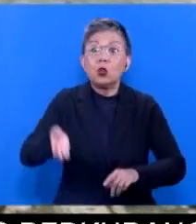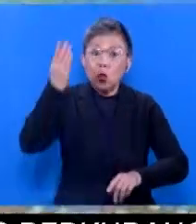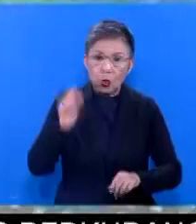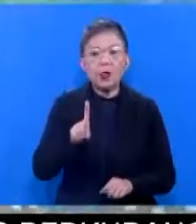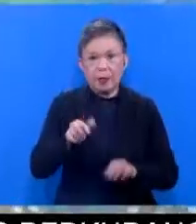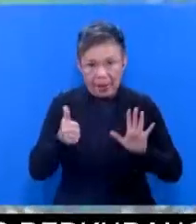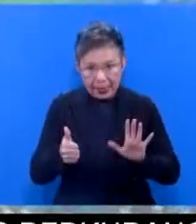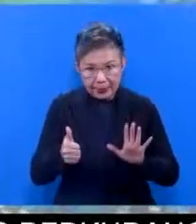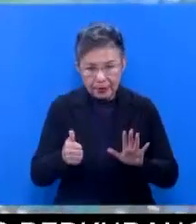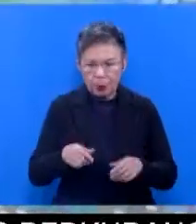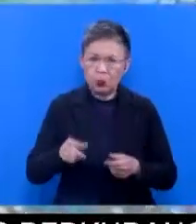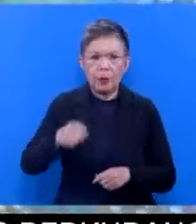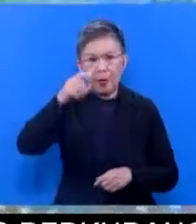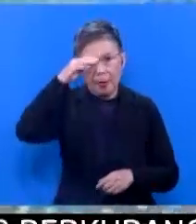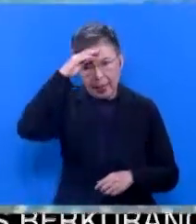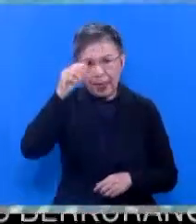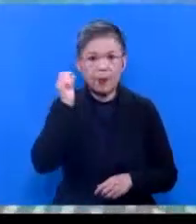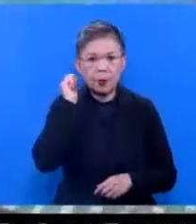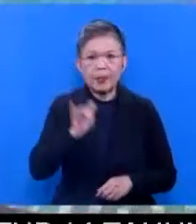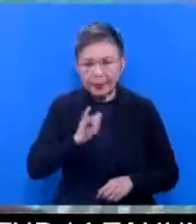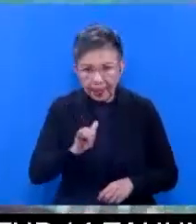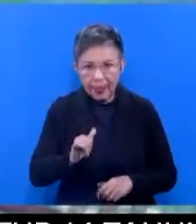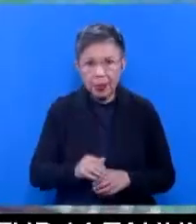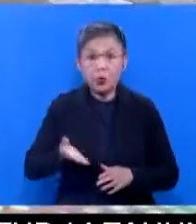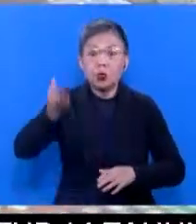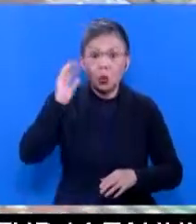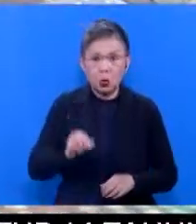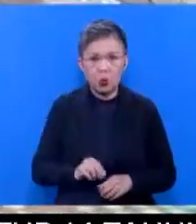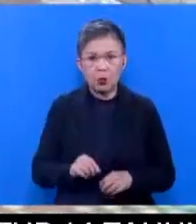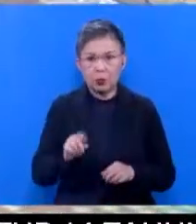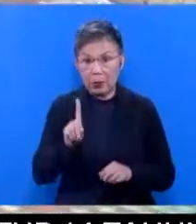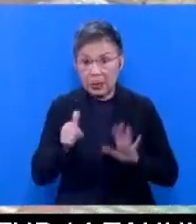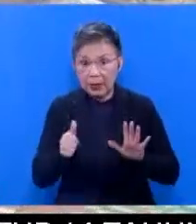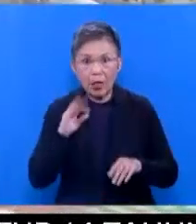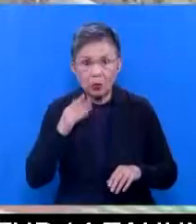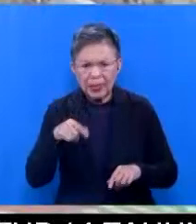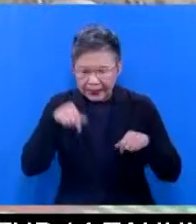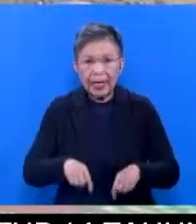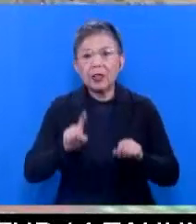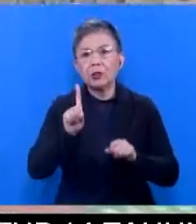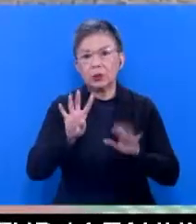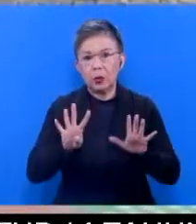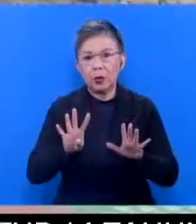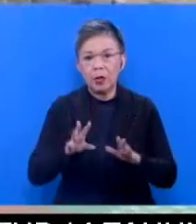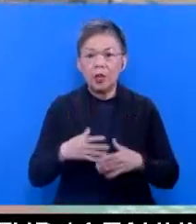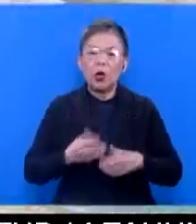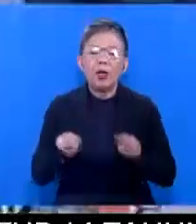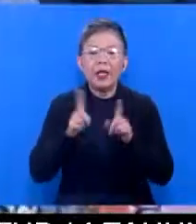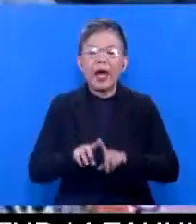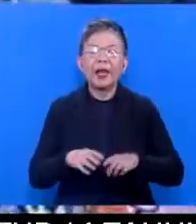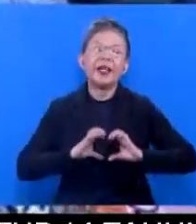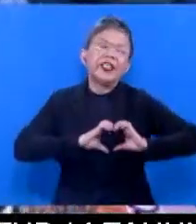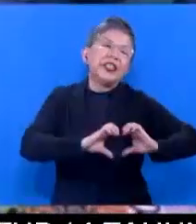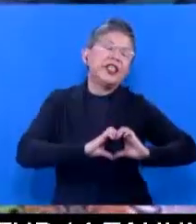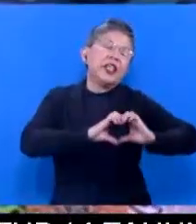tahun, baik bagi laki-laki maupun perempuan. Jangan dikira menikah hanya bermodalkan cinta.